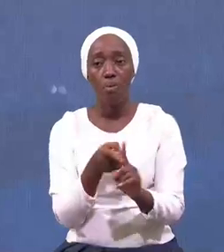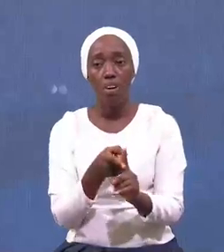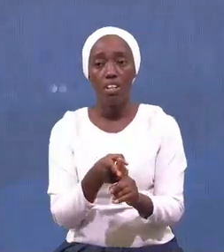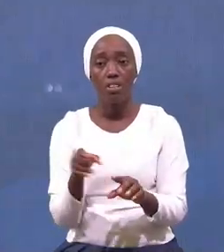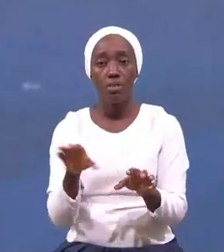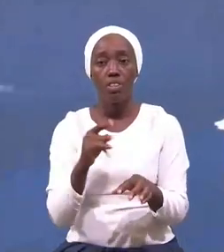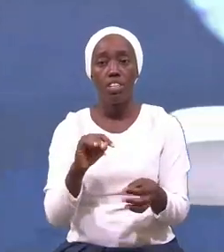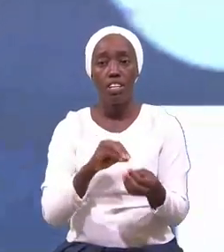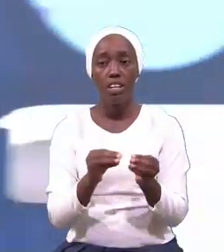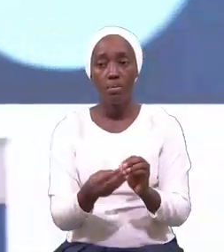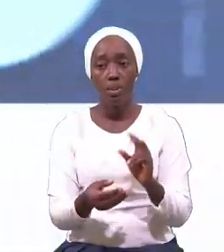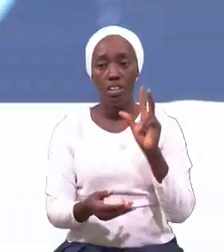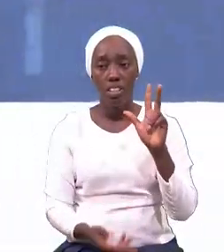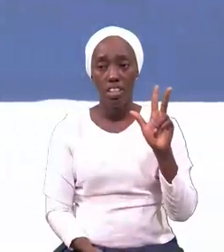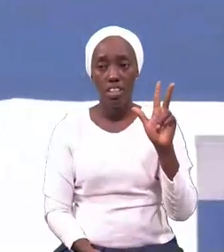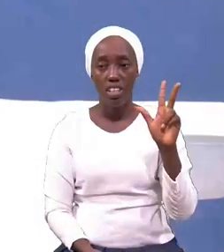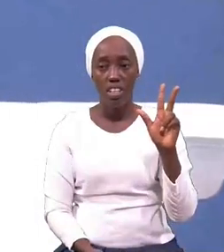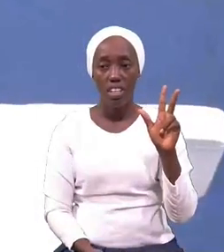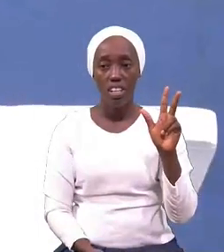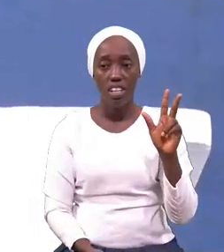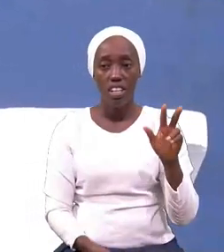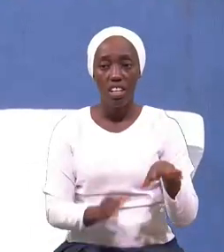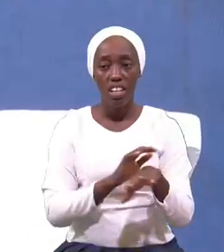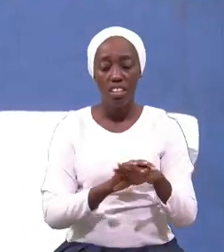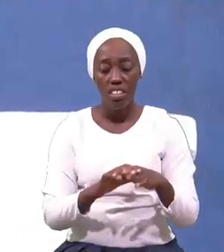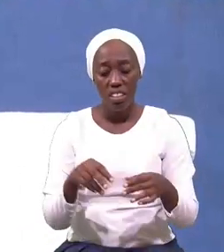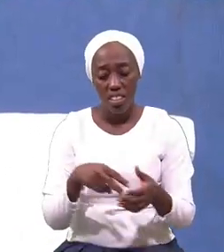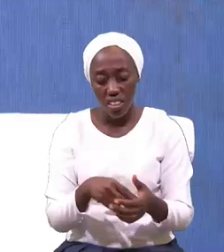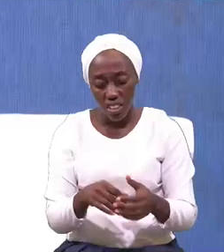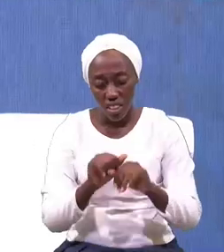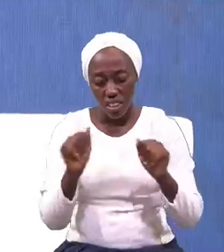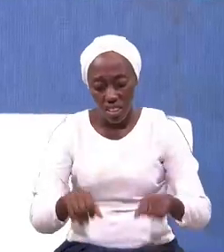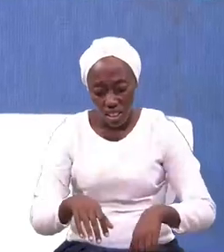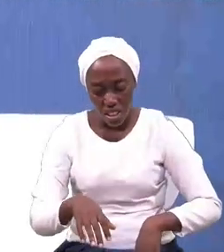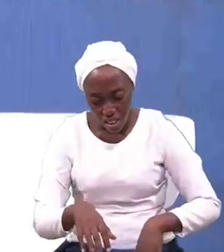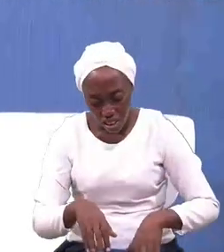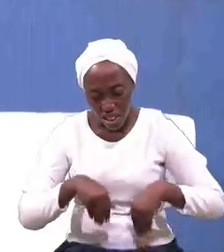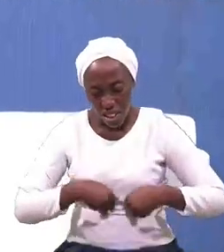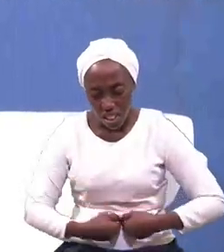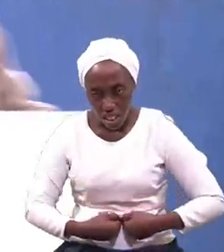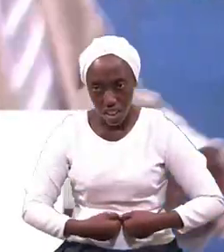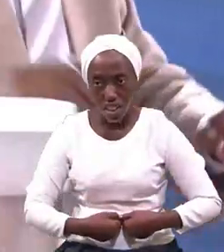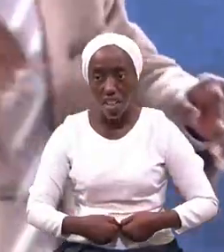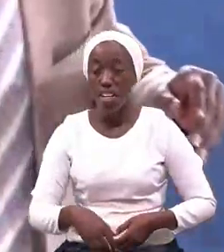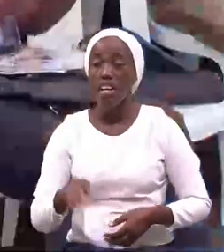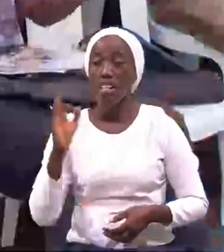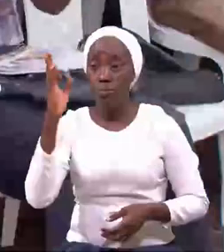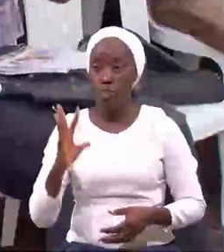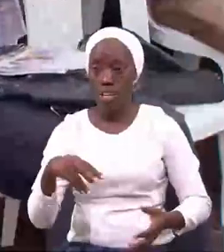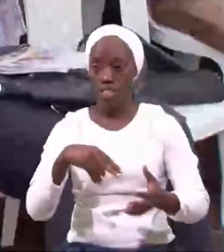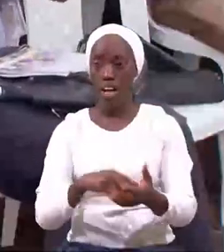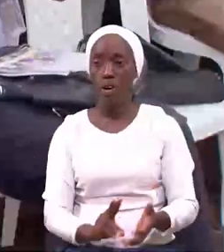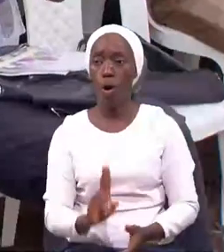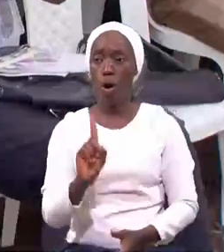Et quand je suis arrivé au troisième message, je n'avais pas le dos courbé comme ça. J'étais toujours droit